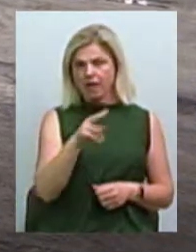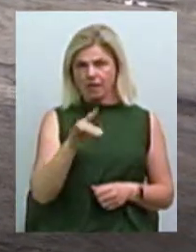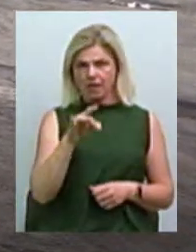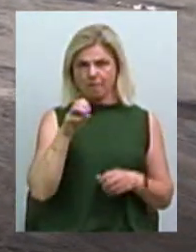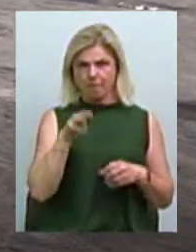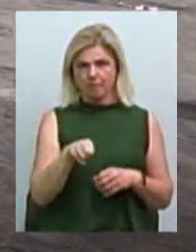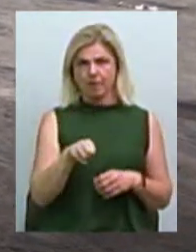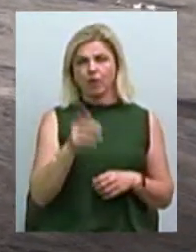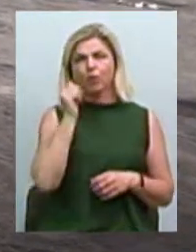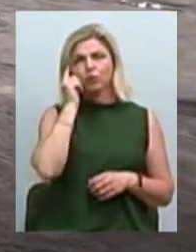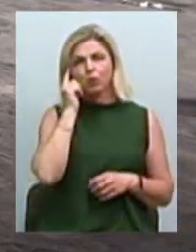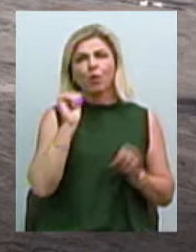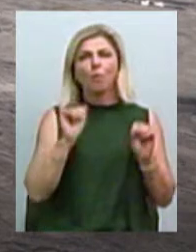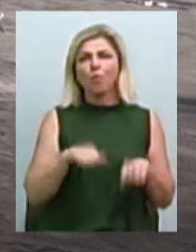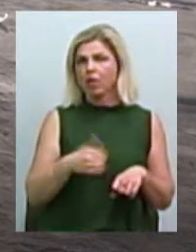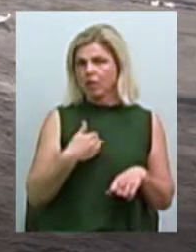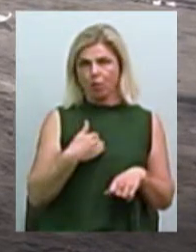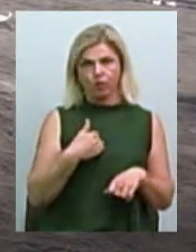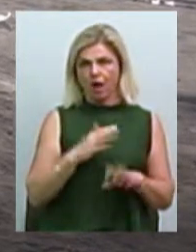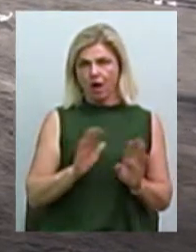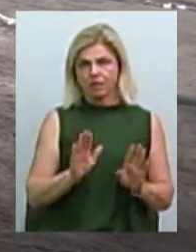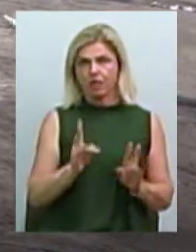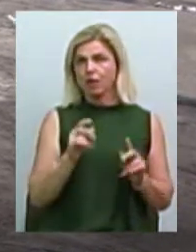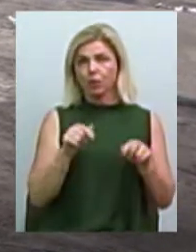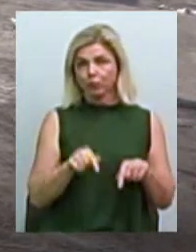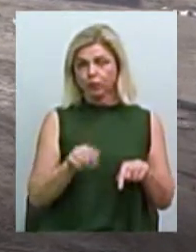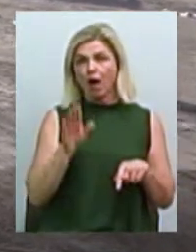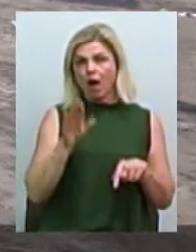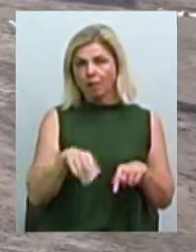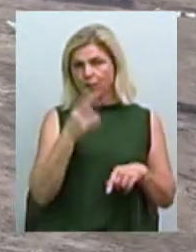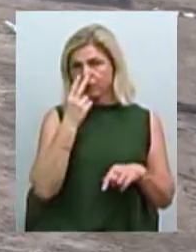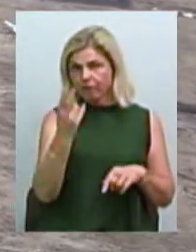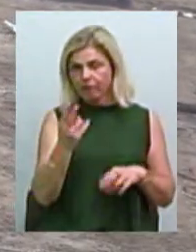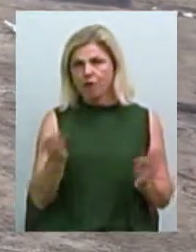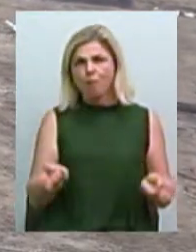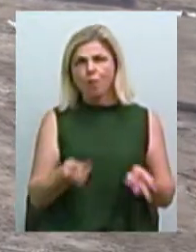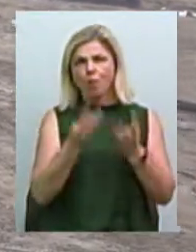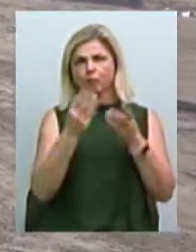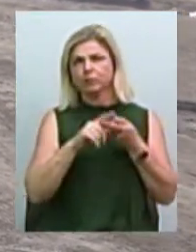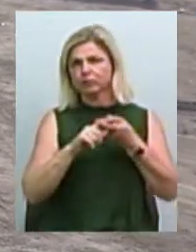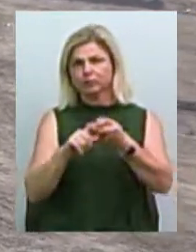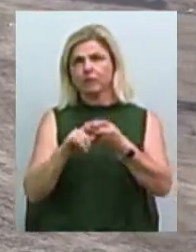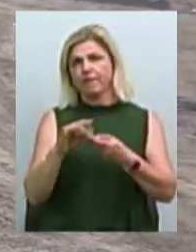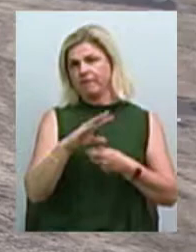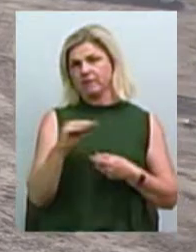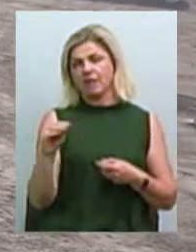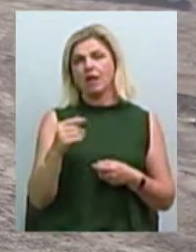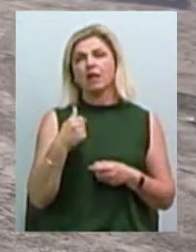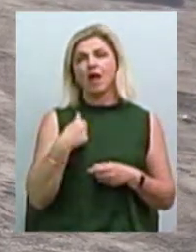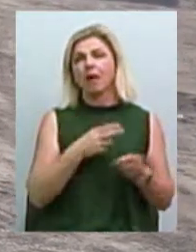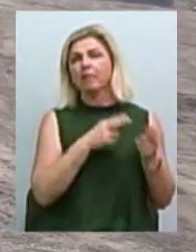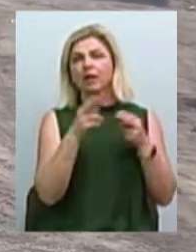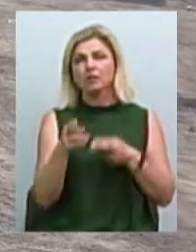дим. Думаю, може не у нас, не тут. А потім дивлюся, полум'я пішло і все. Я приїздив